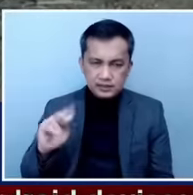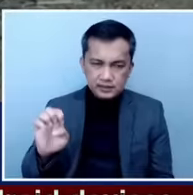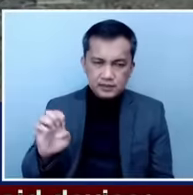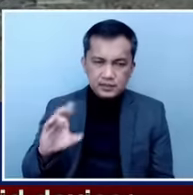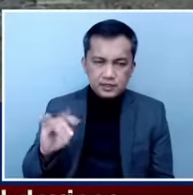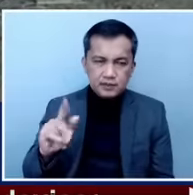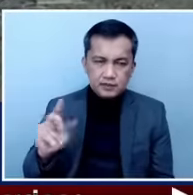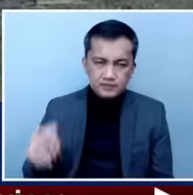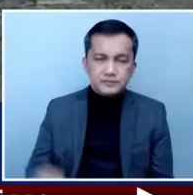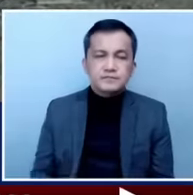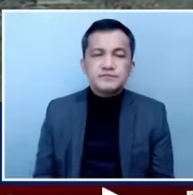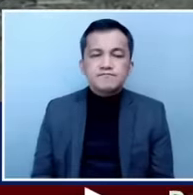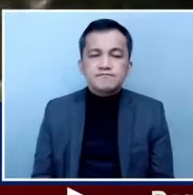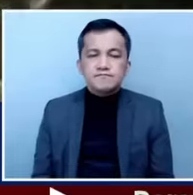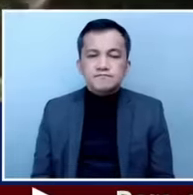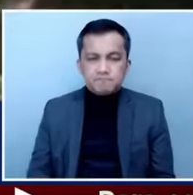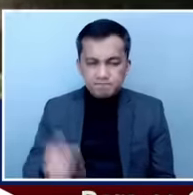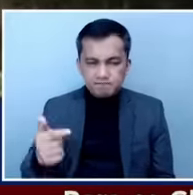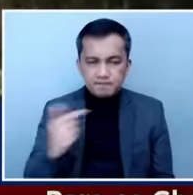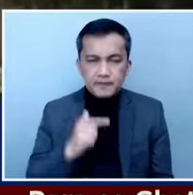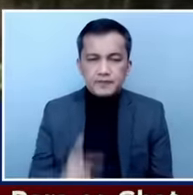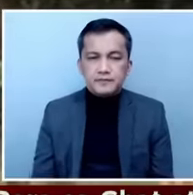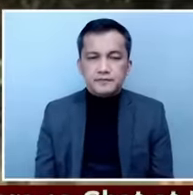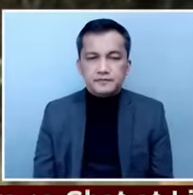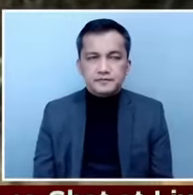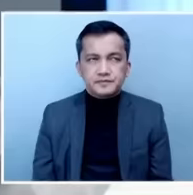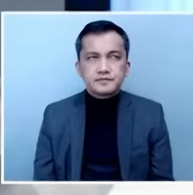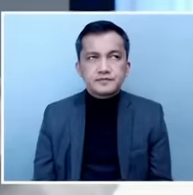Jeff Caparas, ABS-CBN News.